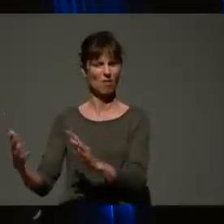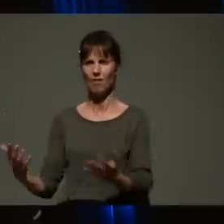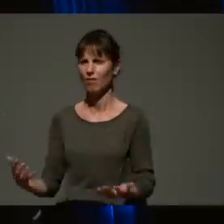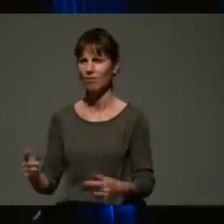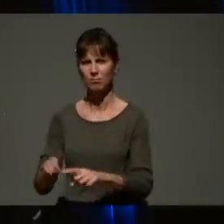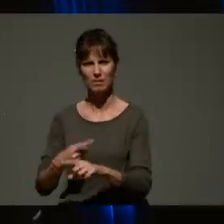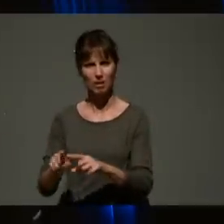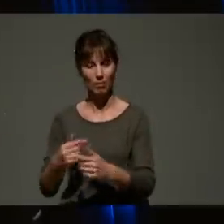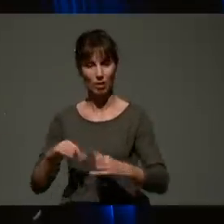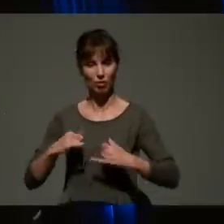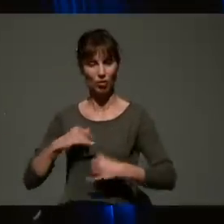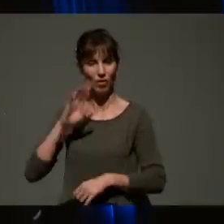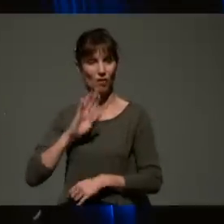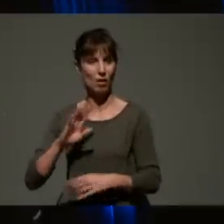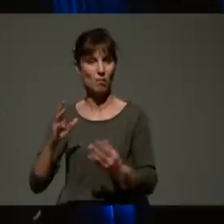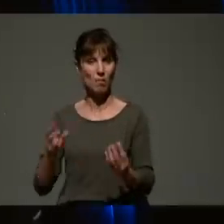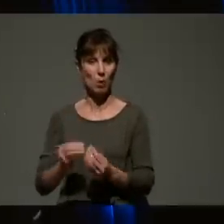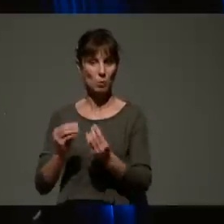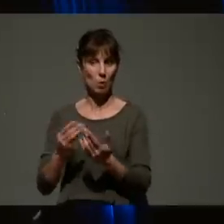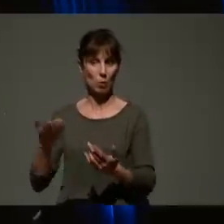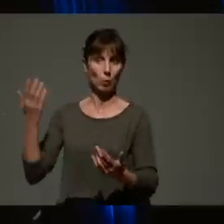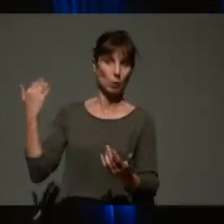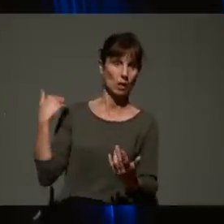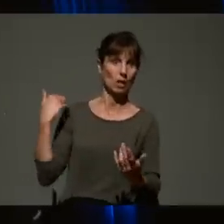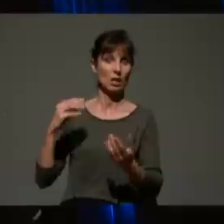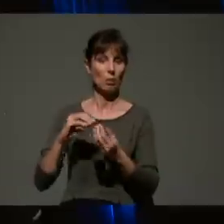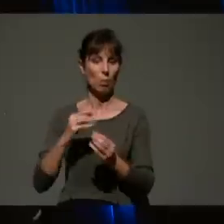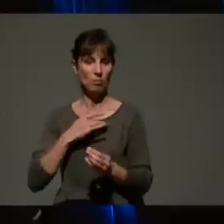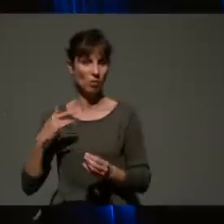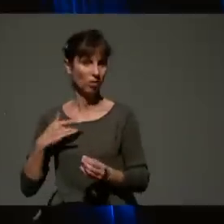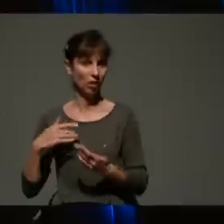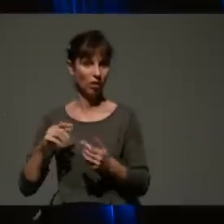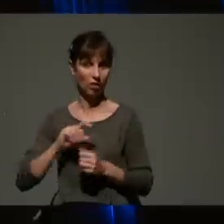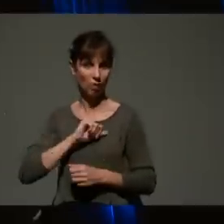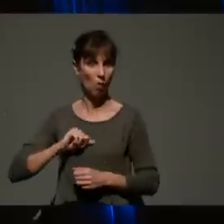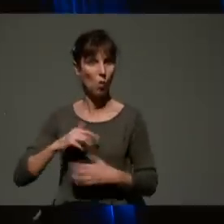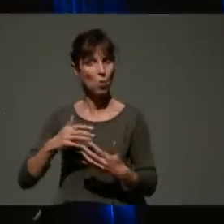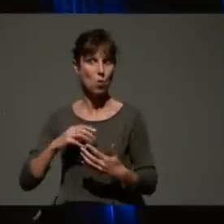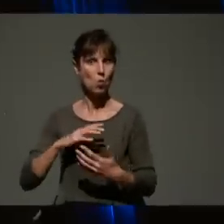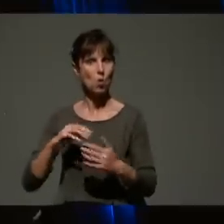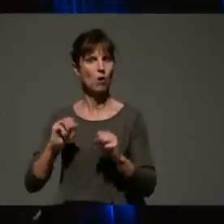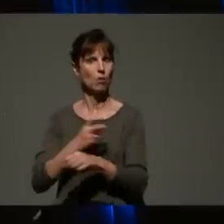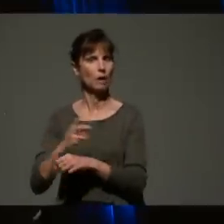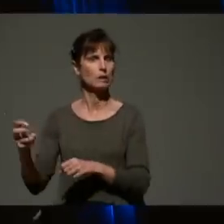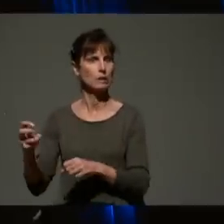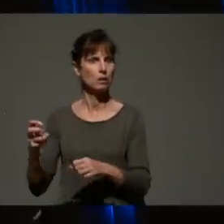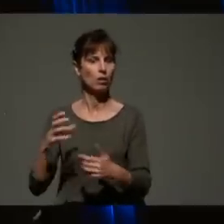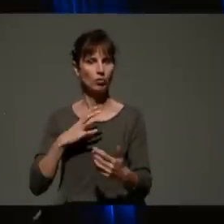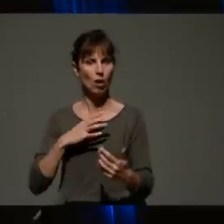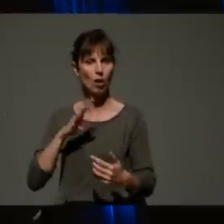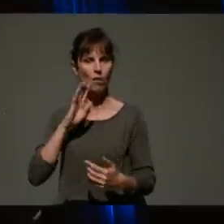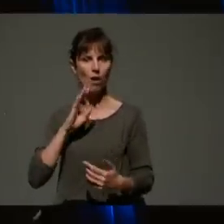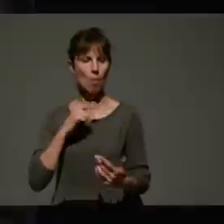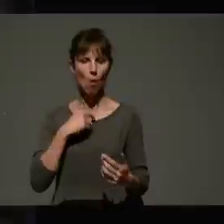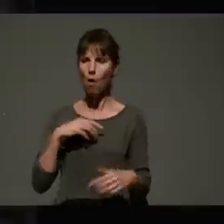grand nombre de ces jeunes femmes ont malheureusement depuis eu des problèmes de santé majeurs et que certaines se sont retournées contre